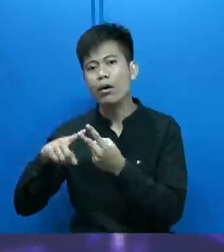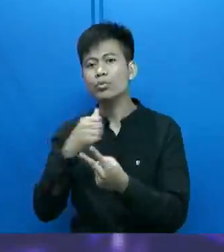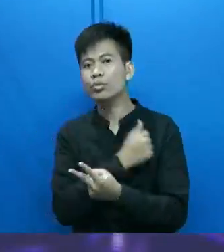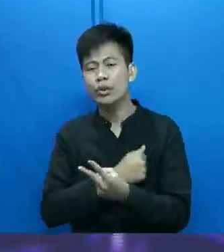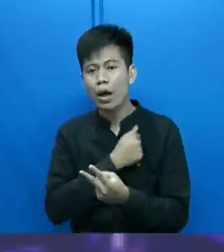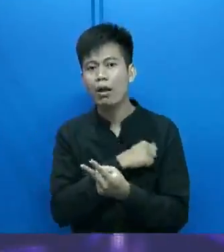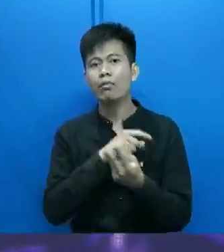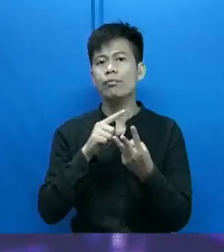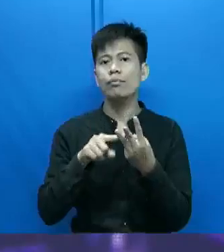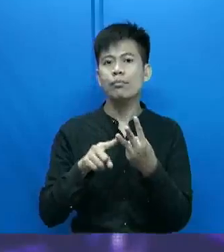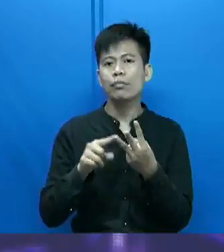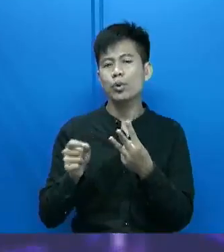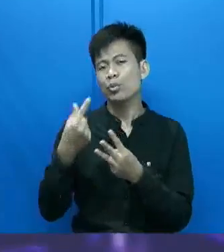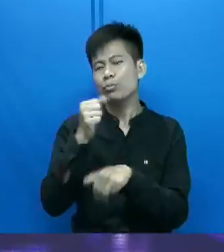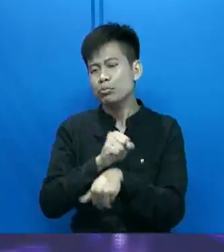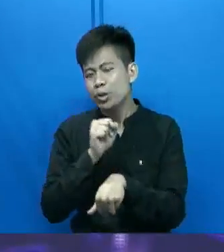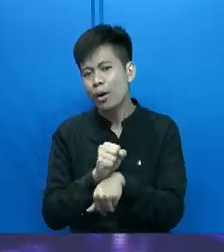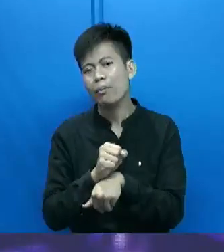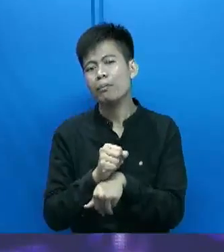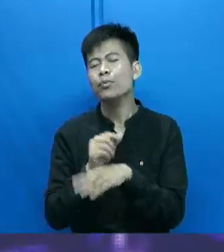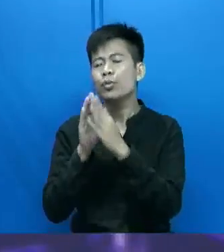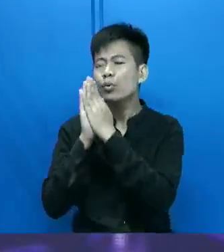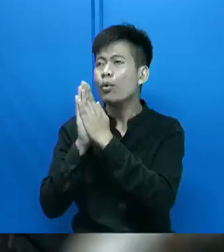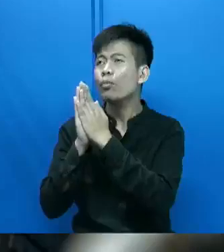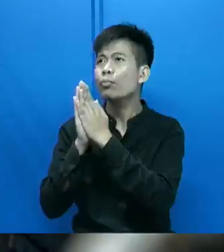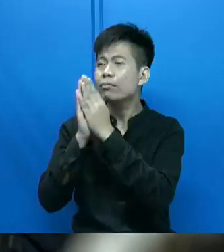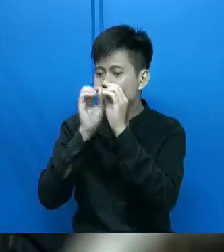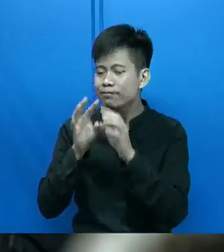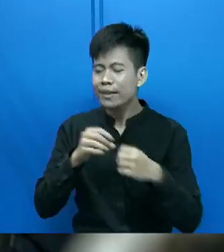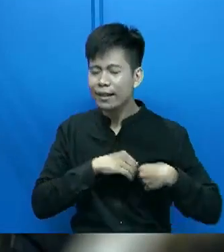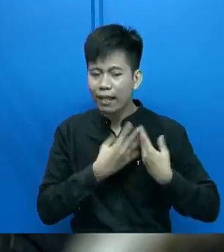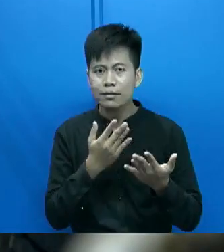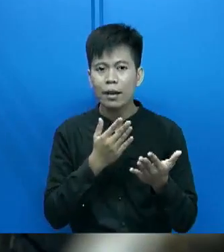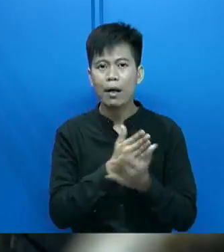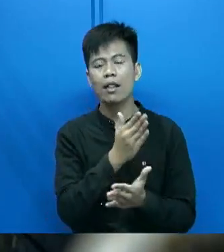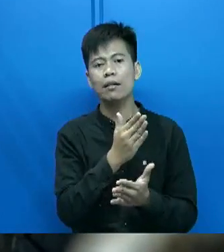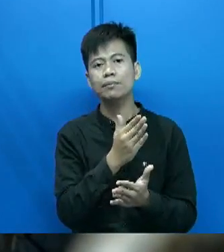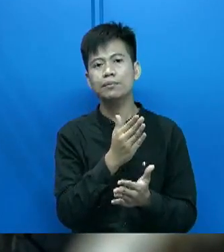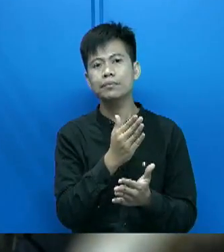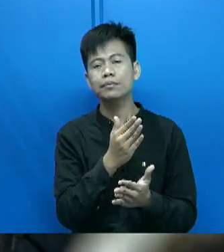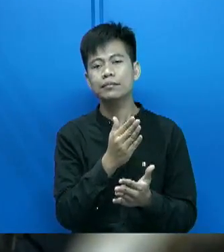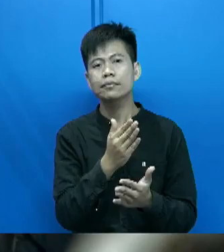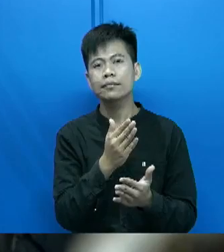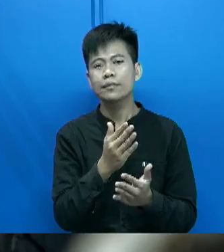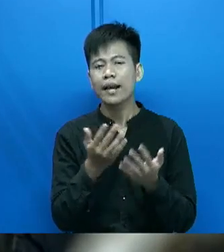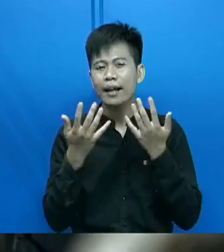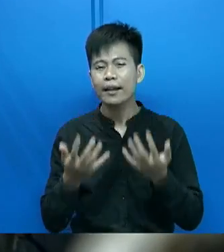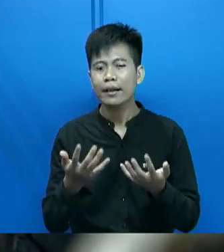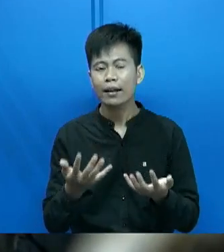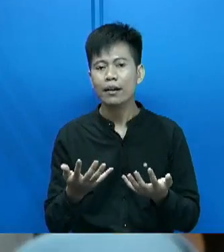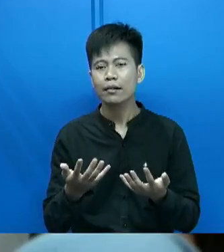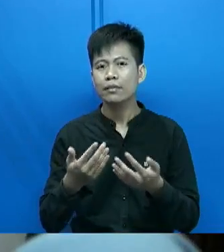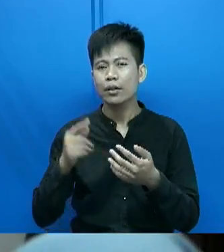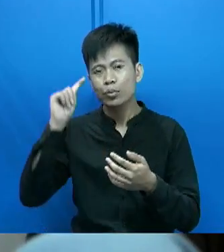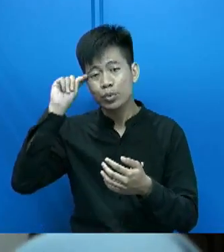sosialnya, sulit dalam kehidupan pekerjaannya, maka mohon ya Allah dengan segenap keikhlasan amalnya, mohon ya Allah ringankan dan hilangkan